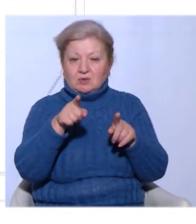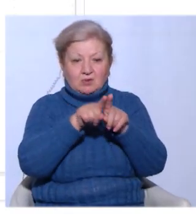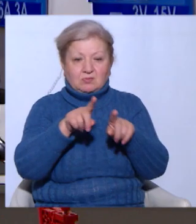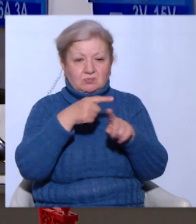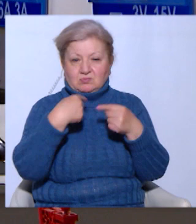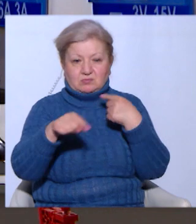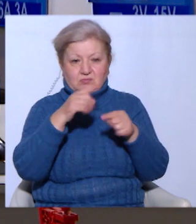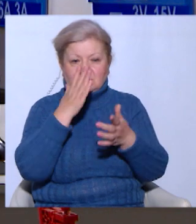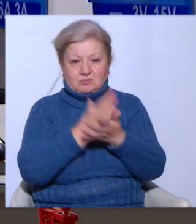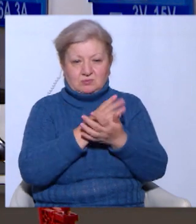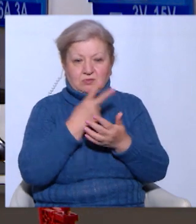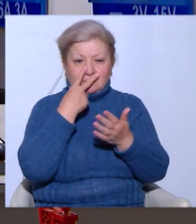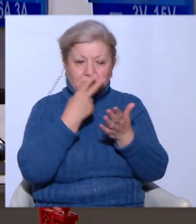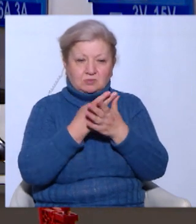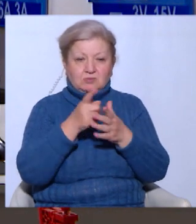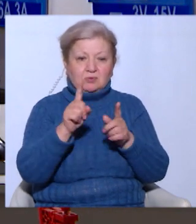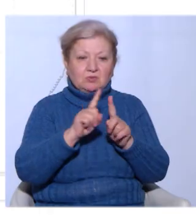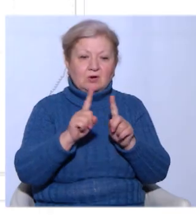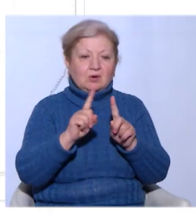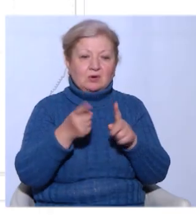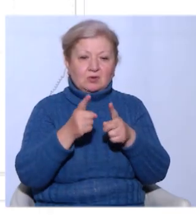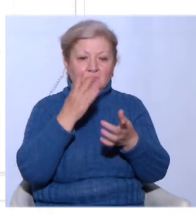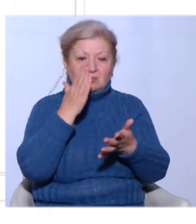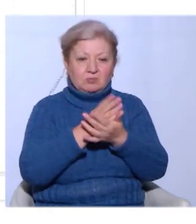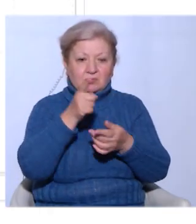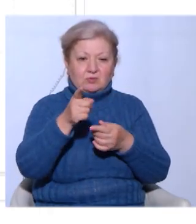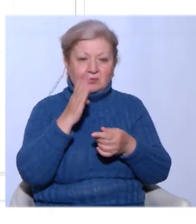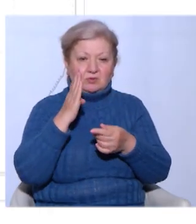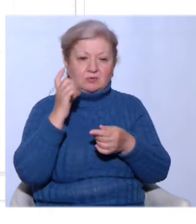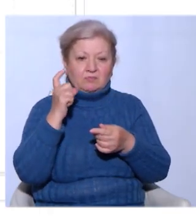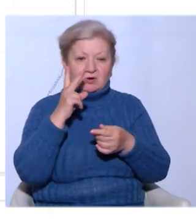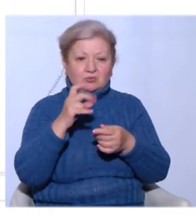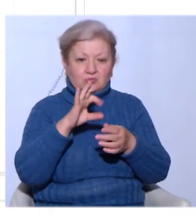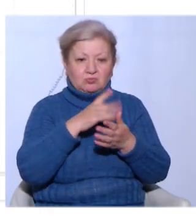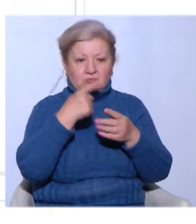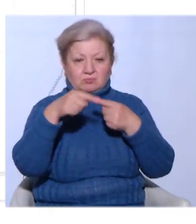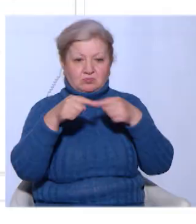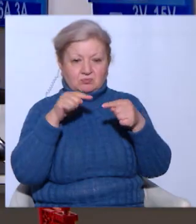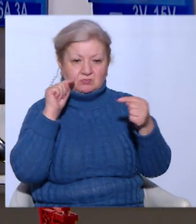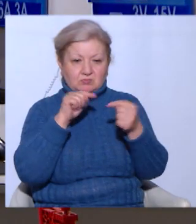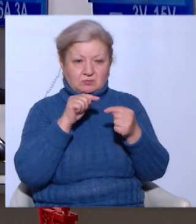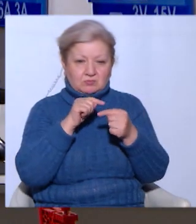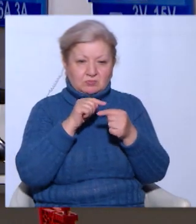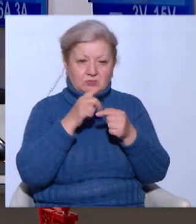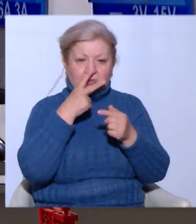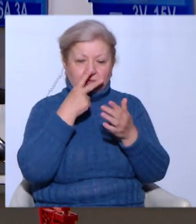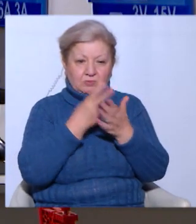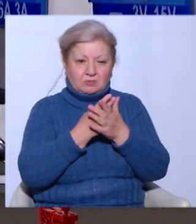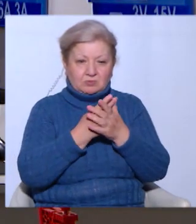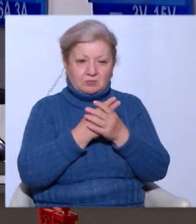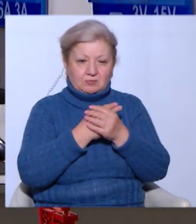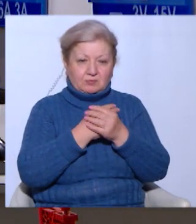არის. გავერკვიოთ ამაში, თუ რატომ არის ეს ვექტორი ხების გასწვრივ მიმართული. ამისათვის ვნახოთ ასეთი